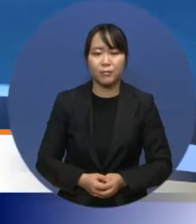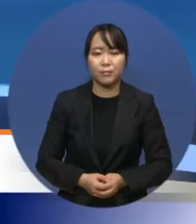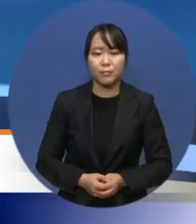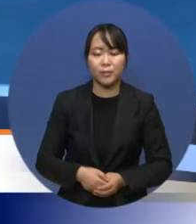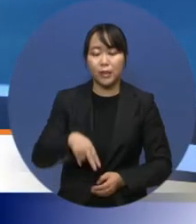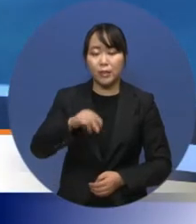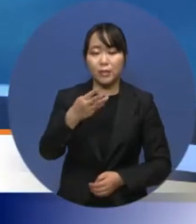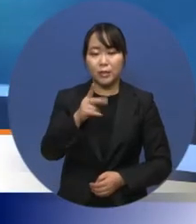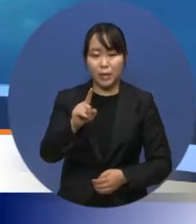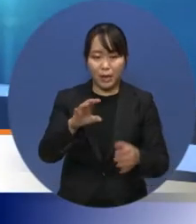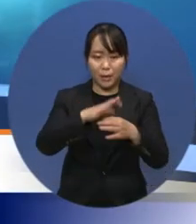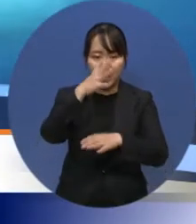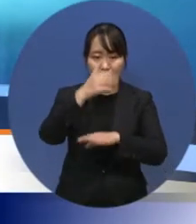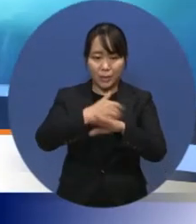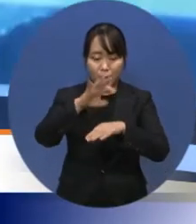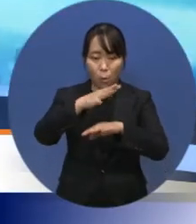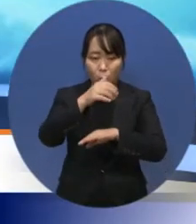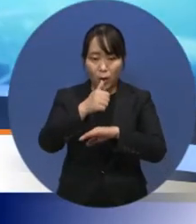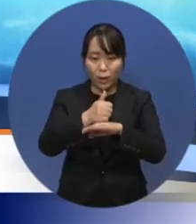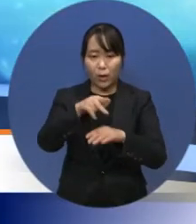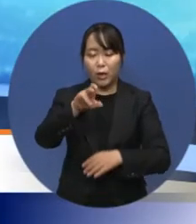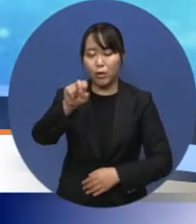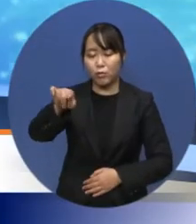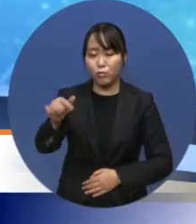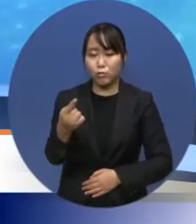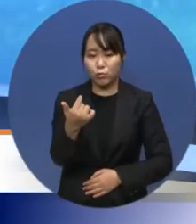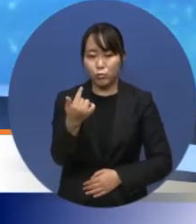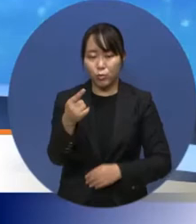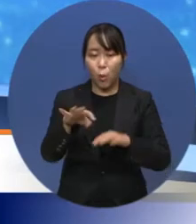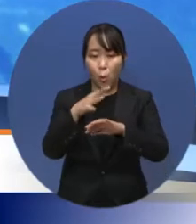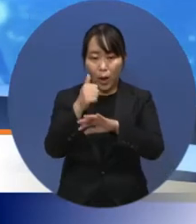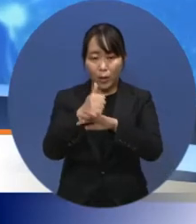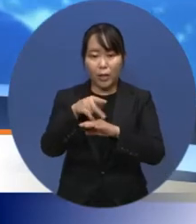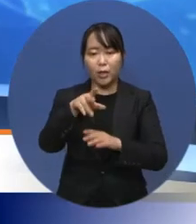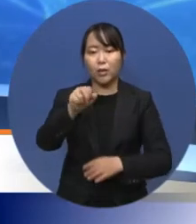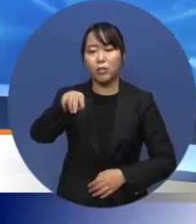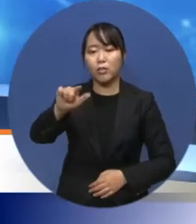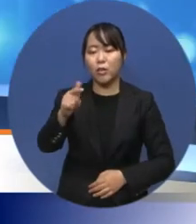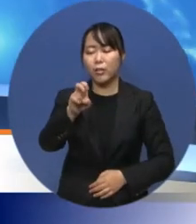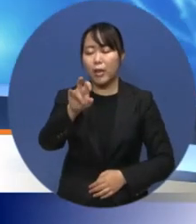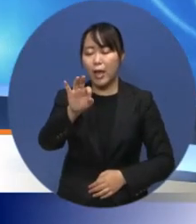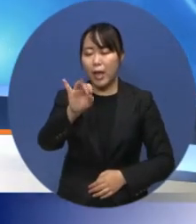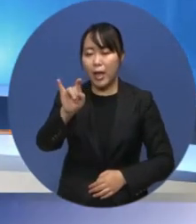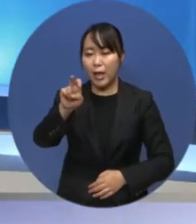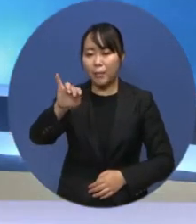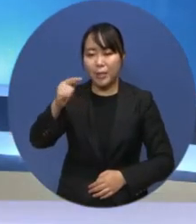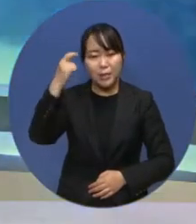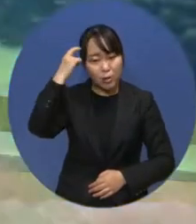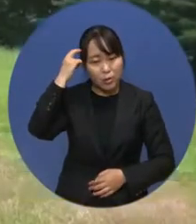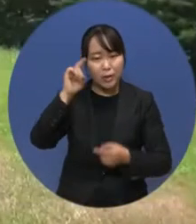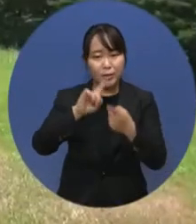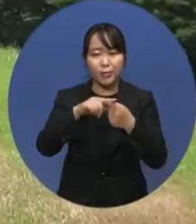신라의 마지막 왕인 경순왕의 경천 애민정신을 서정용 기자가 알아봤습니다.